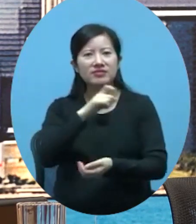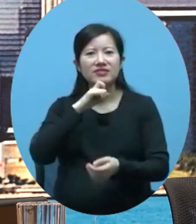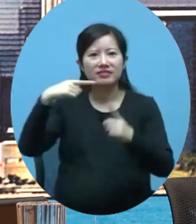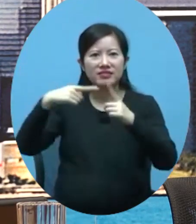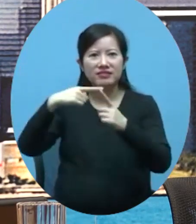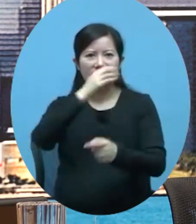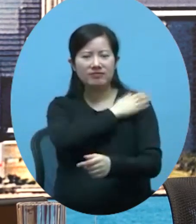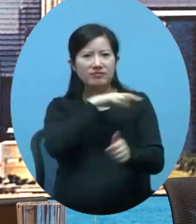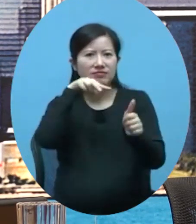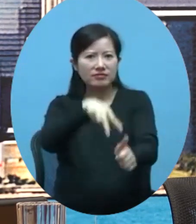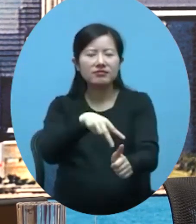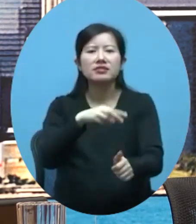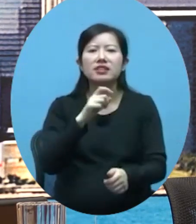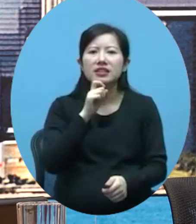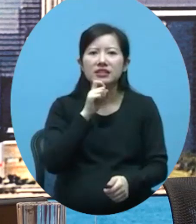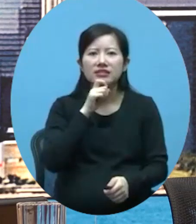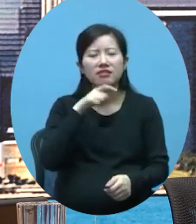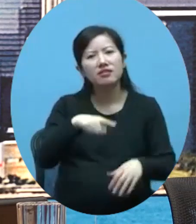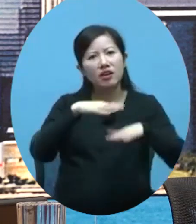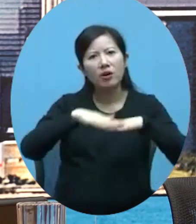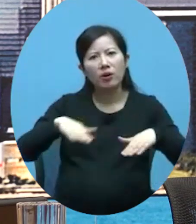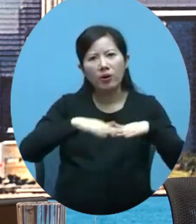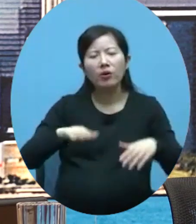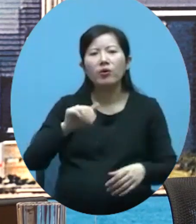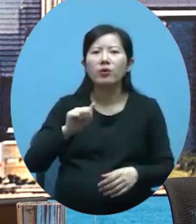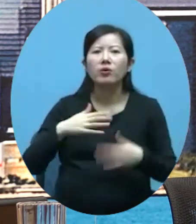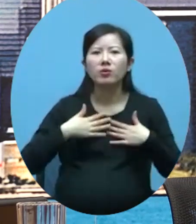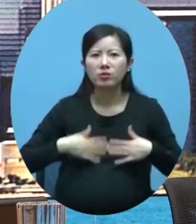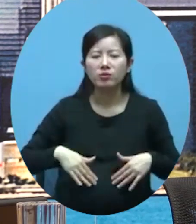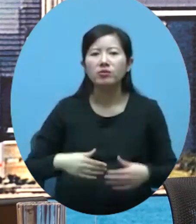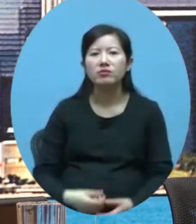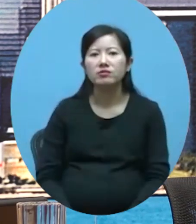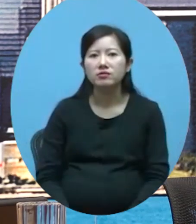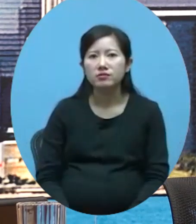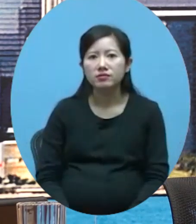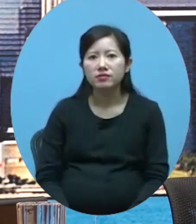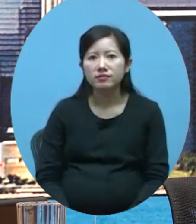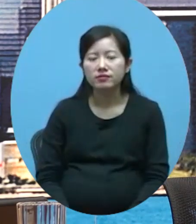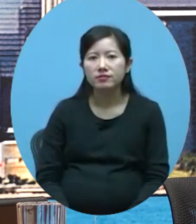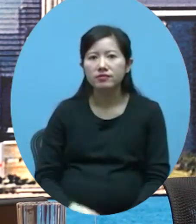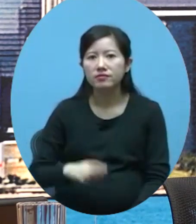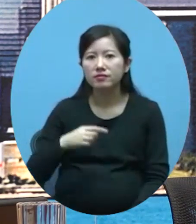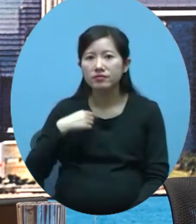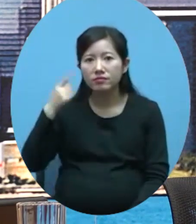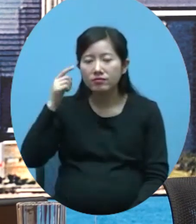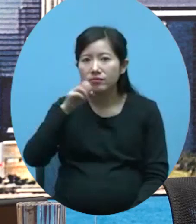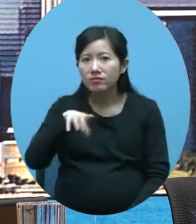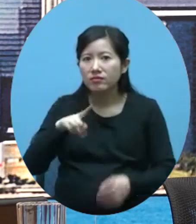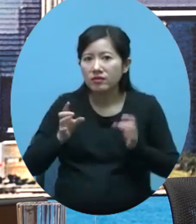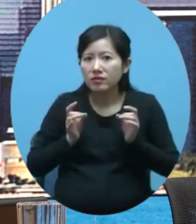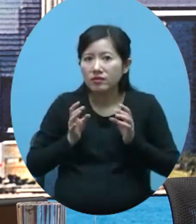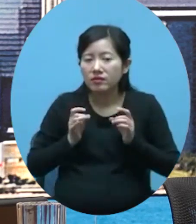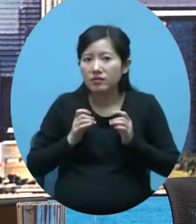是確保到那個安全性的剛才問私家醫生會是確保到